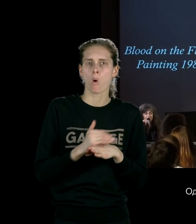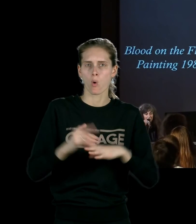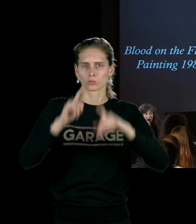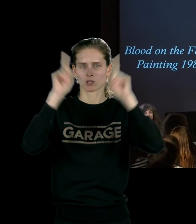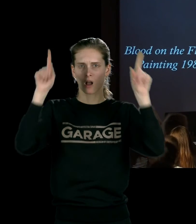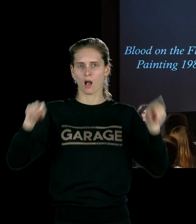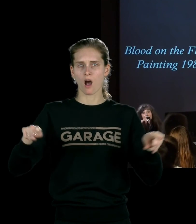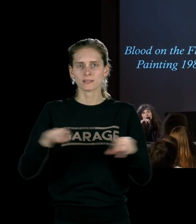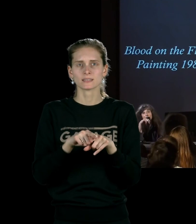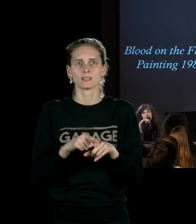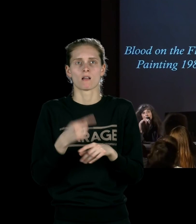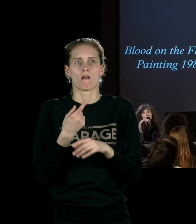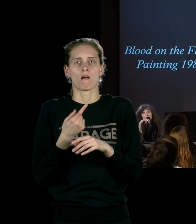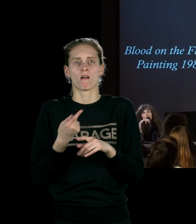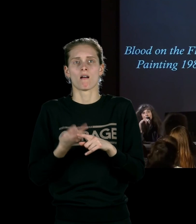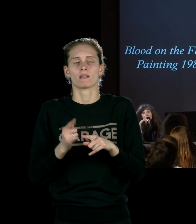следы, только пятна крови.